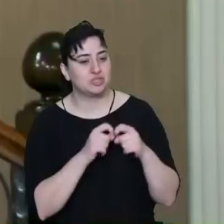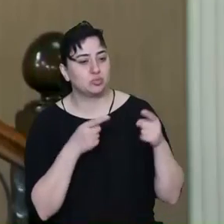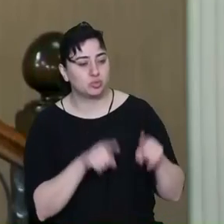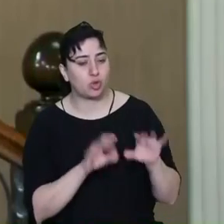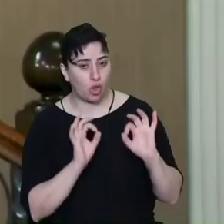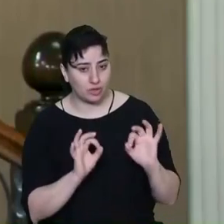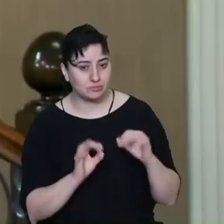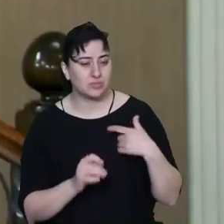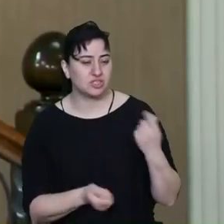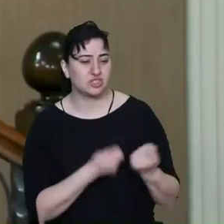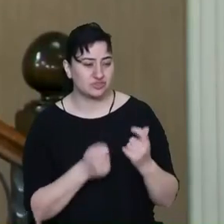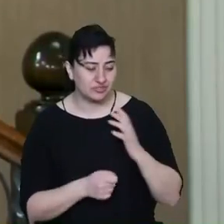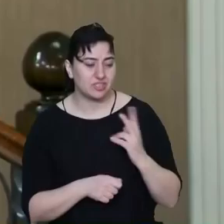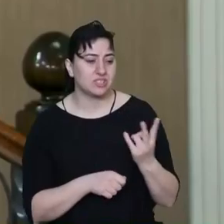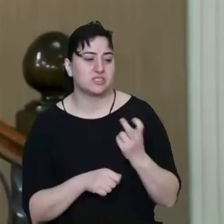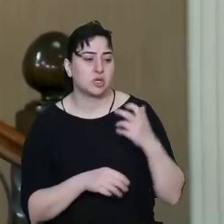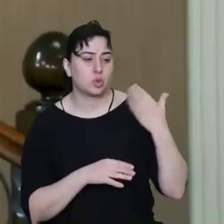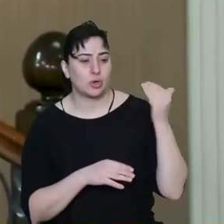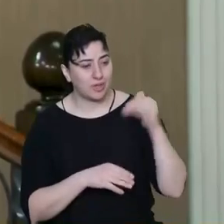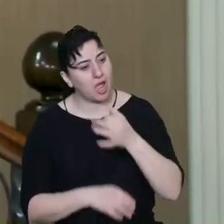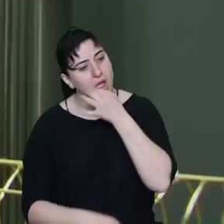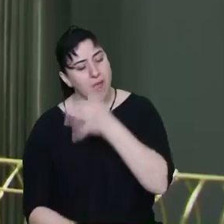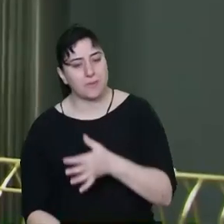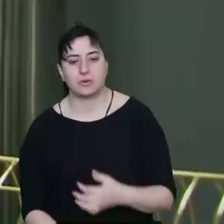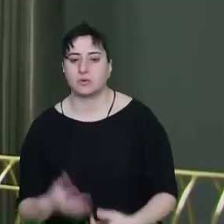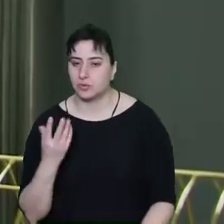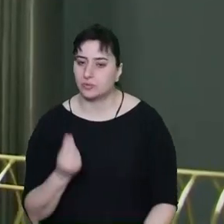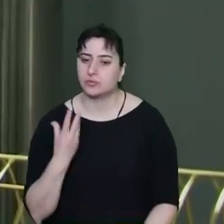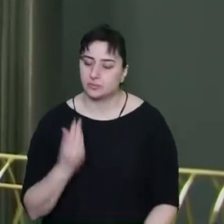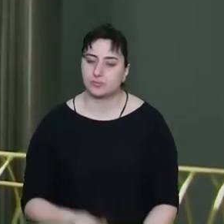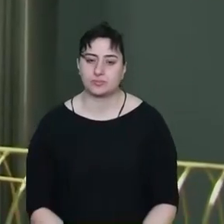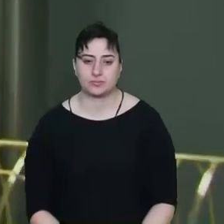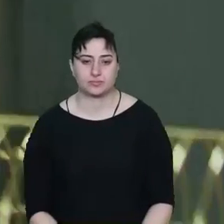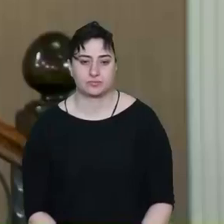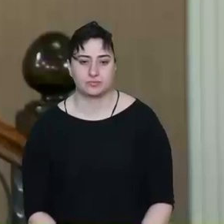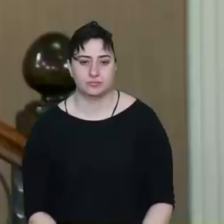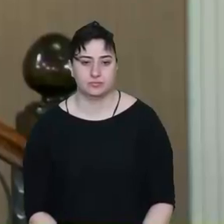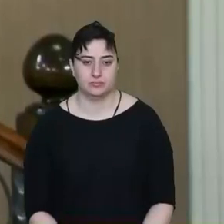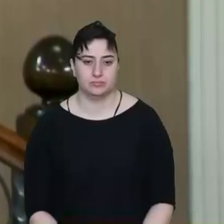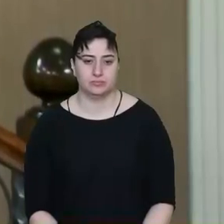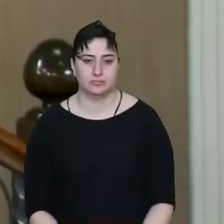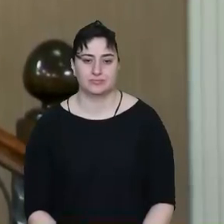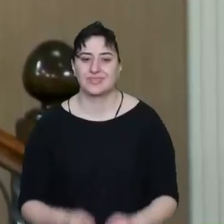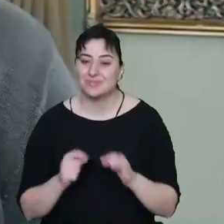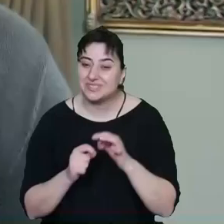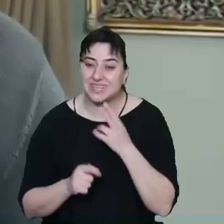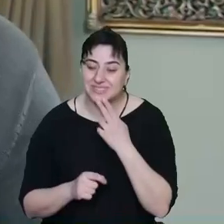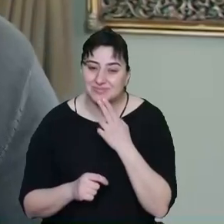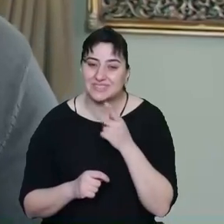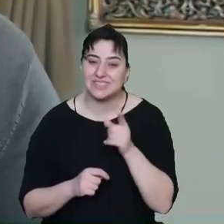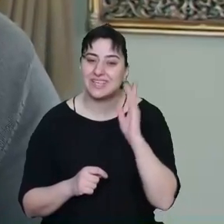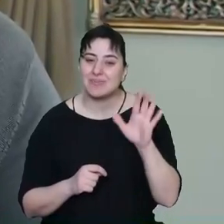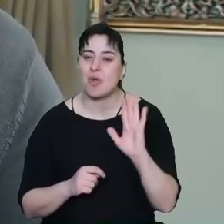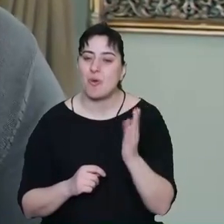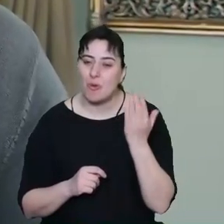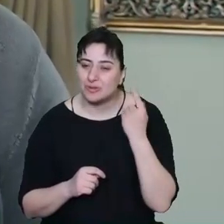buluşacaktık ama benim bir işim çıktı. 2 saat sonra geleceğim, sen söylersin. Söylerim, başım gözümüzdüken söylerim. Başak Hanım, bu arada siz